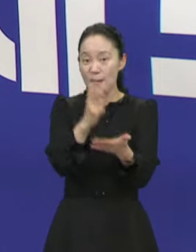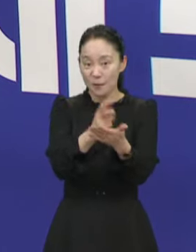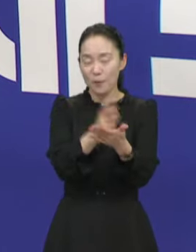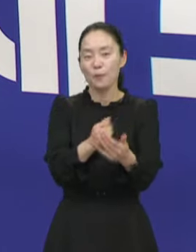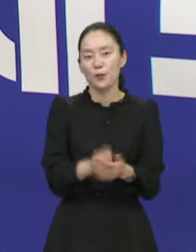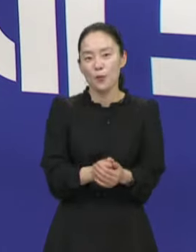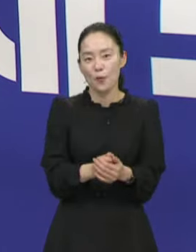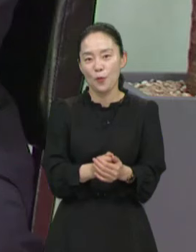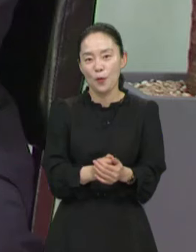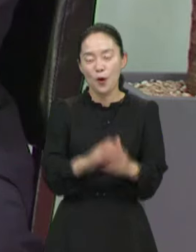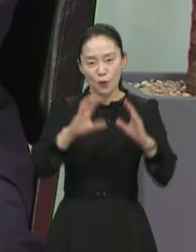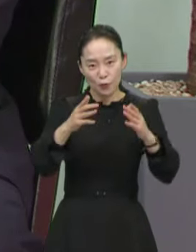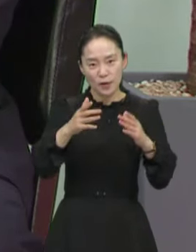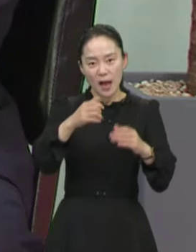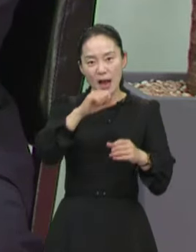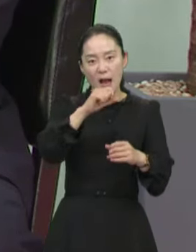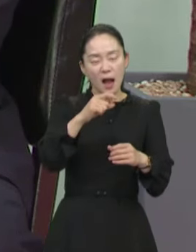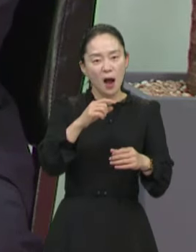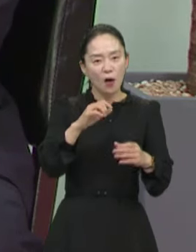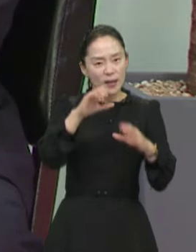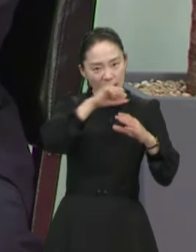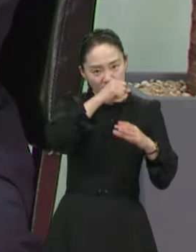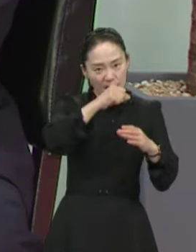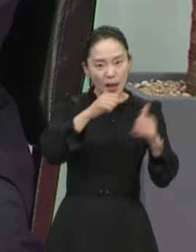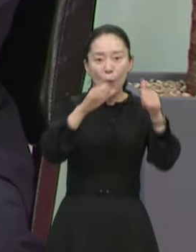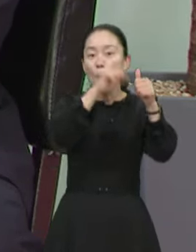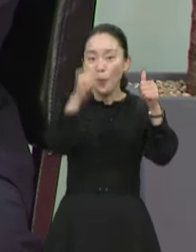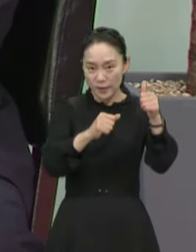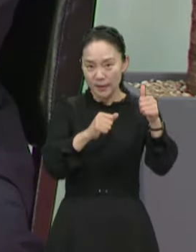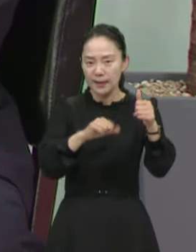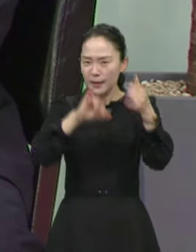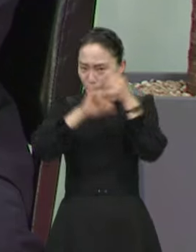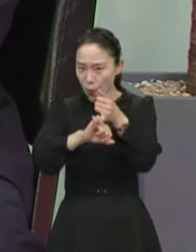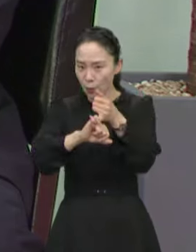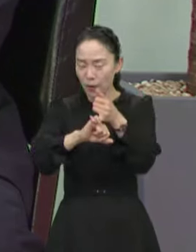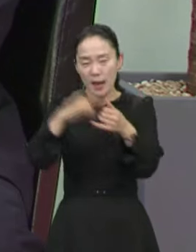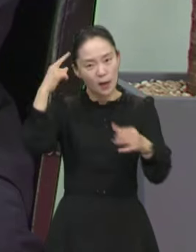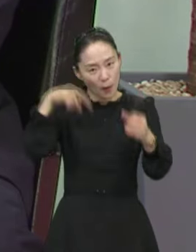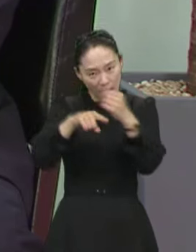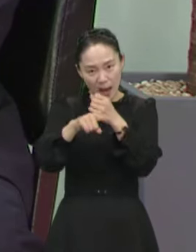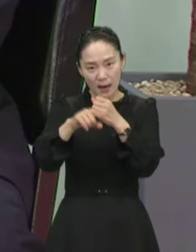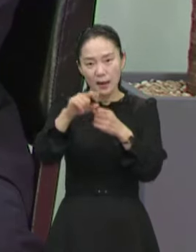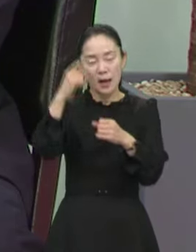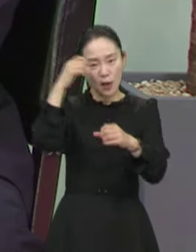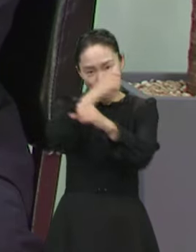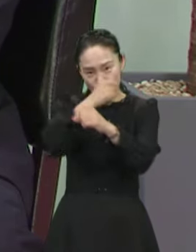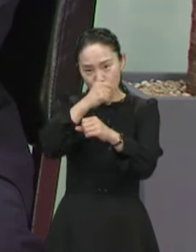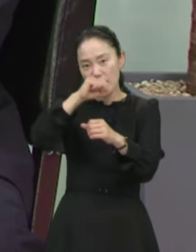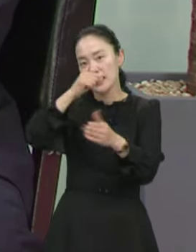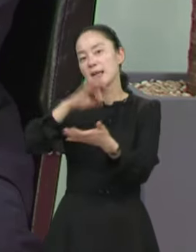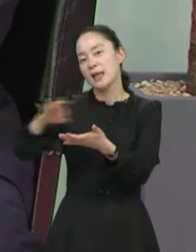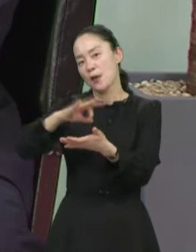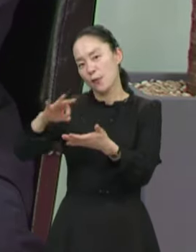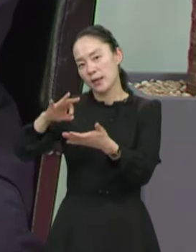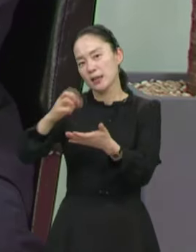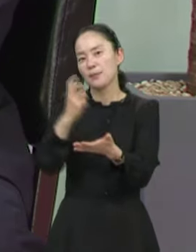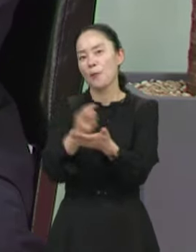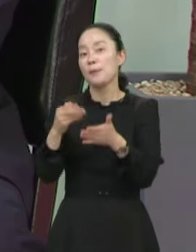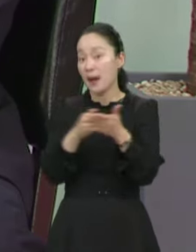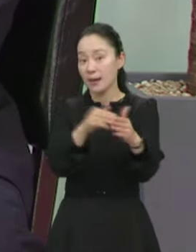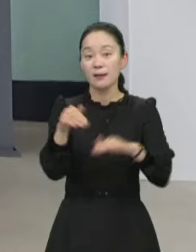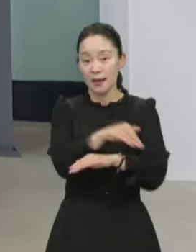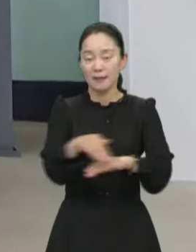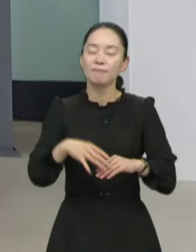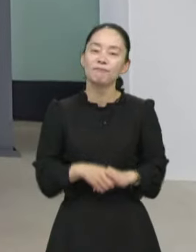예산 목표제 국가 예산의 5% 이상을 반드시 과학기술 rndd 투입하도록 하는 법안을 발휘할 계획으로